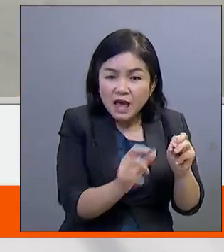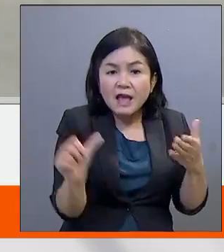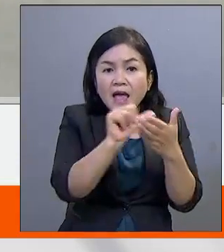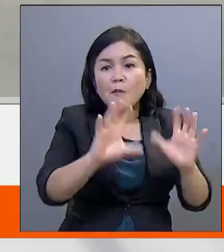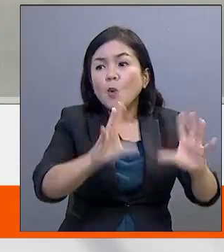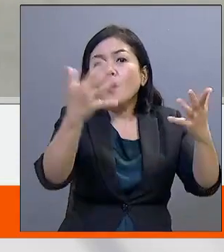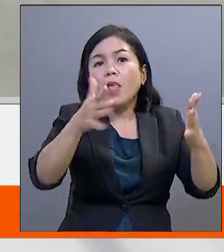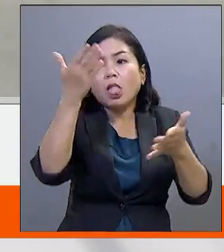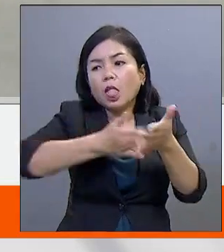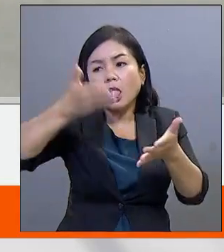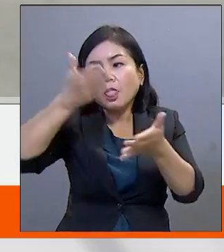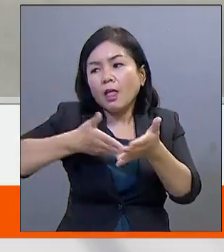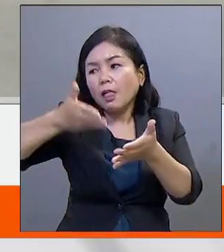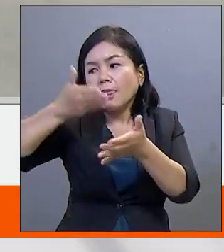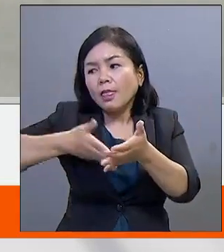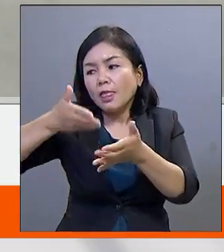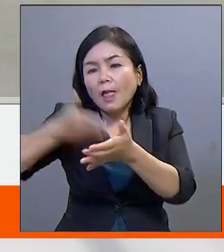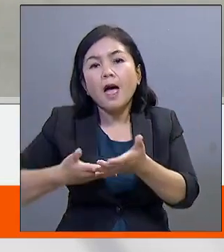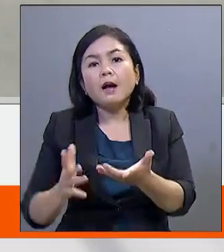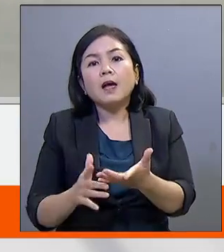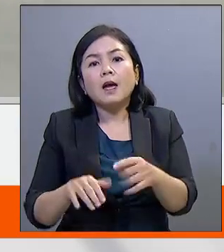เลยติดอยู่ตกโรงหาร 500